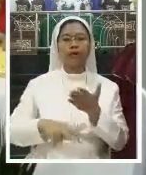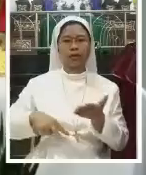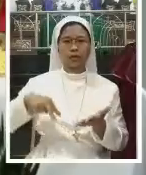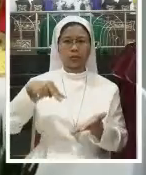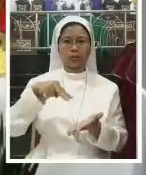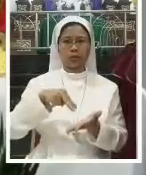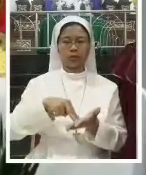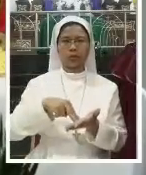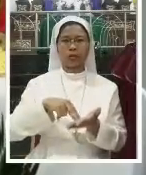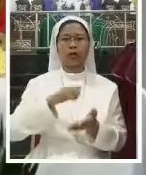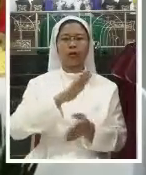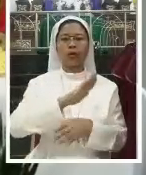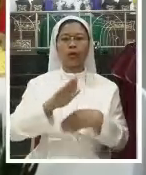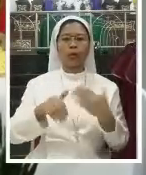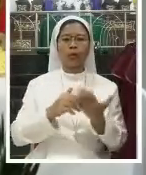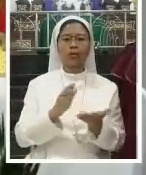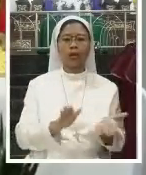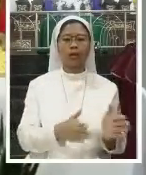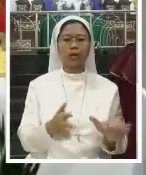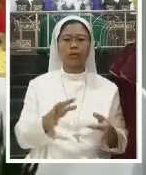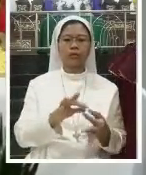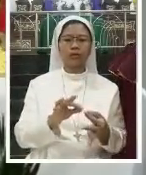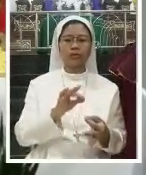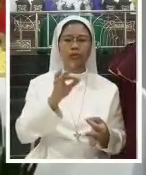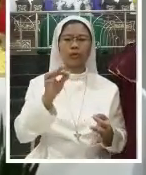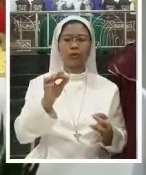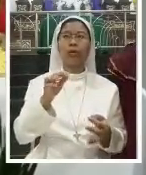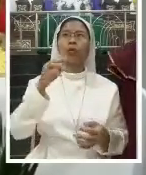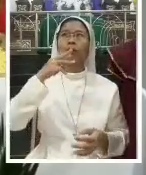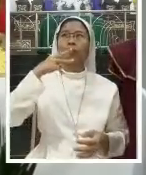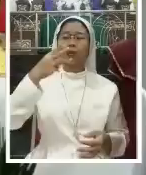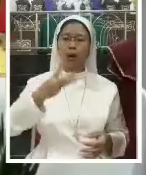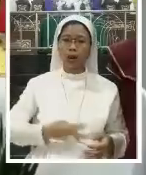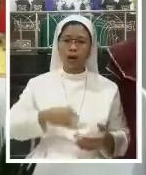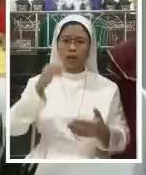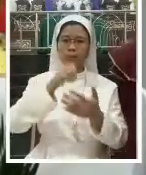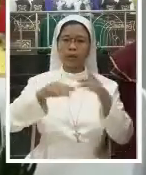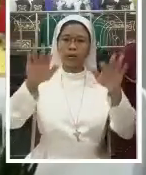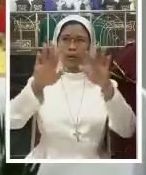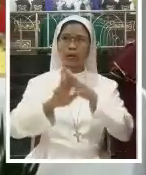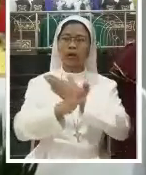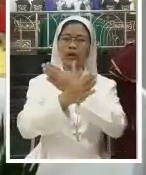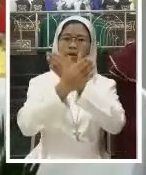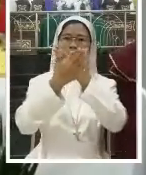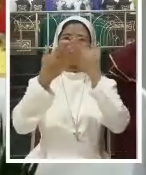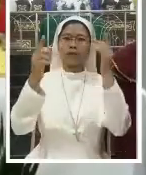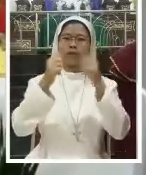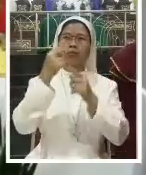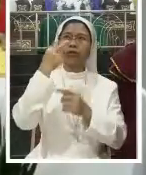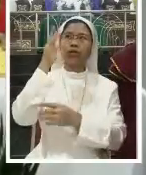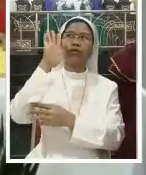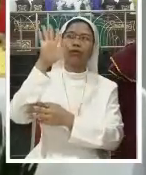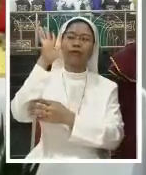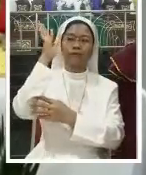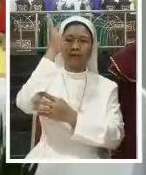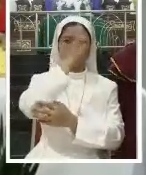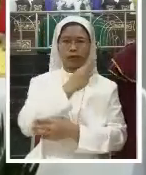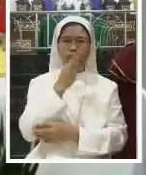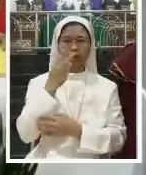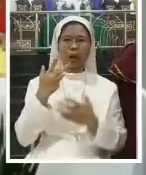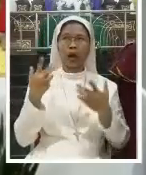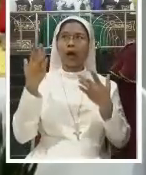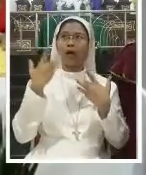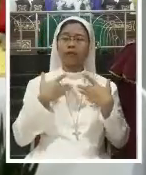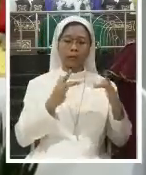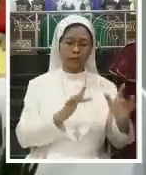liwat, asin ang gabos na mga gadan. Dangan ako asinda sa liwanag kan sa imong lalawgon.